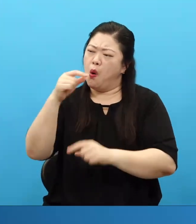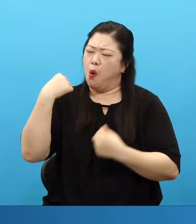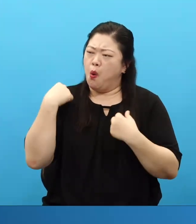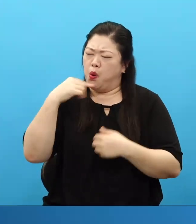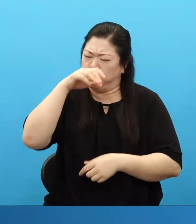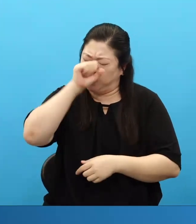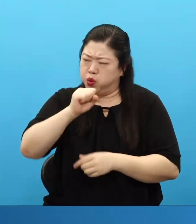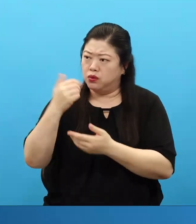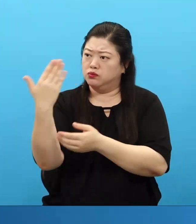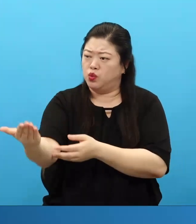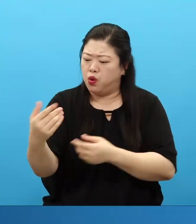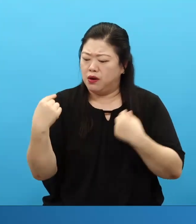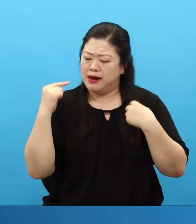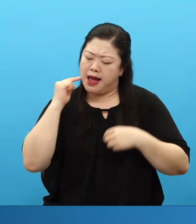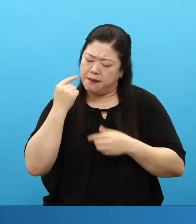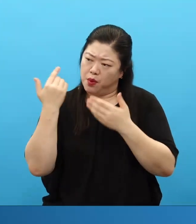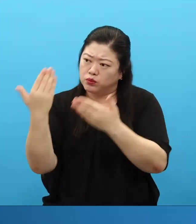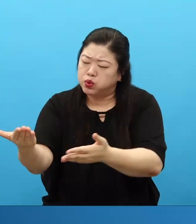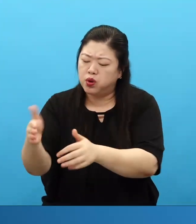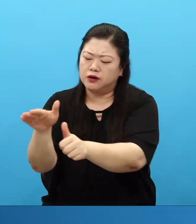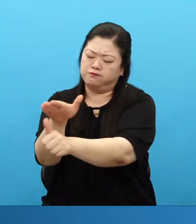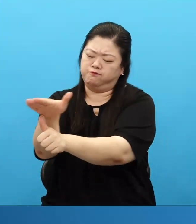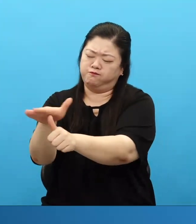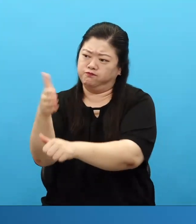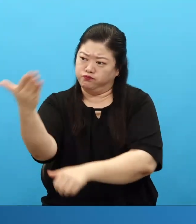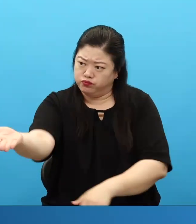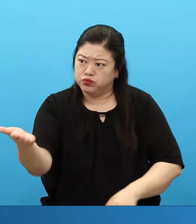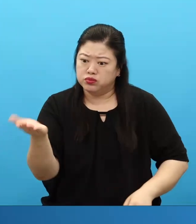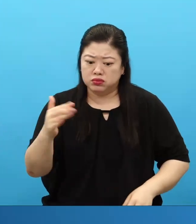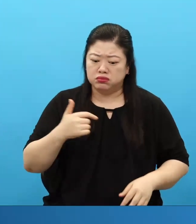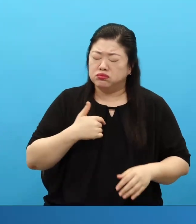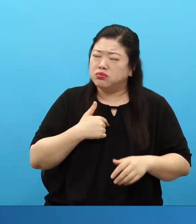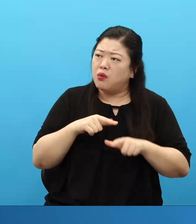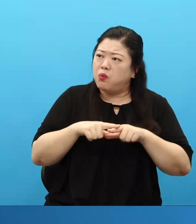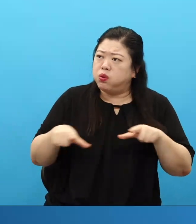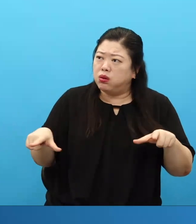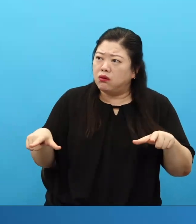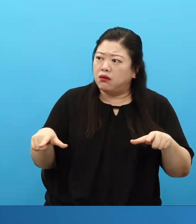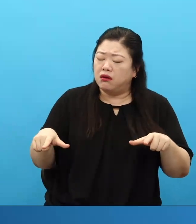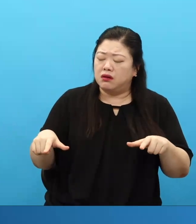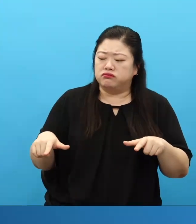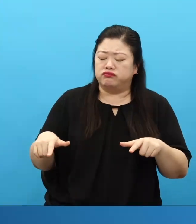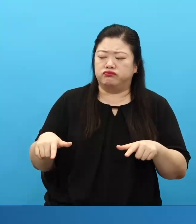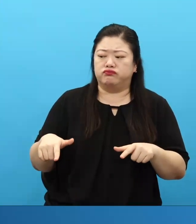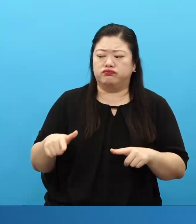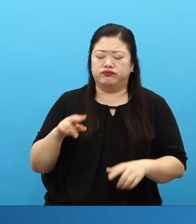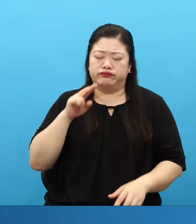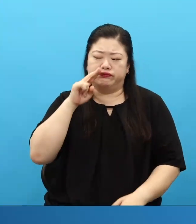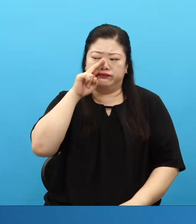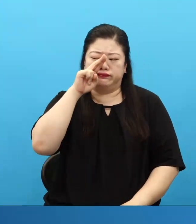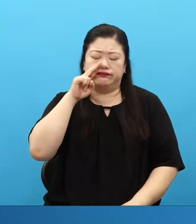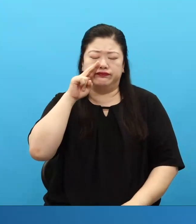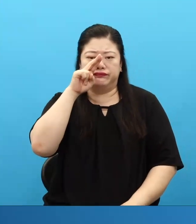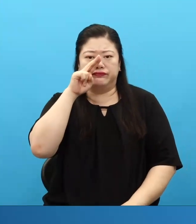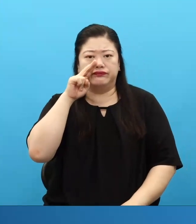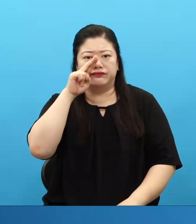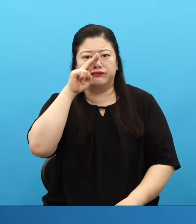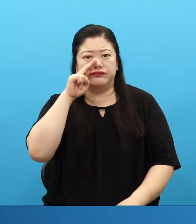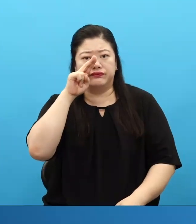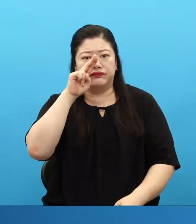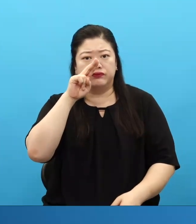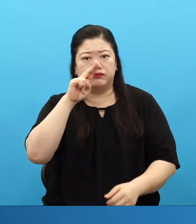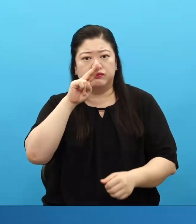the greatest thing in their lives. 그러니 평생 고생합니다. That's why you suffer your whole life long. 여러분 평생